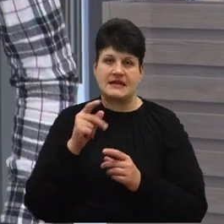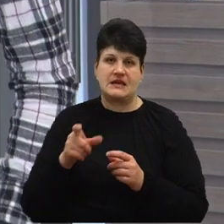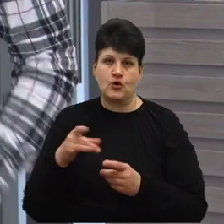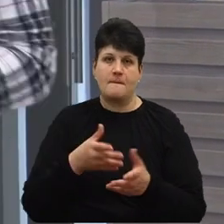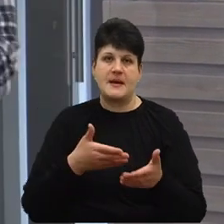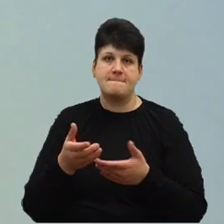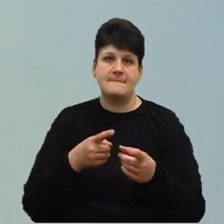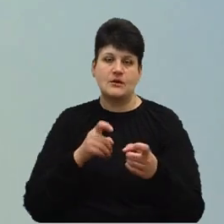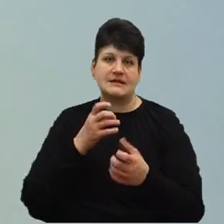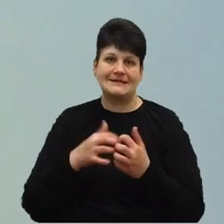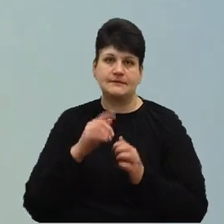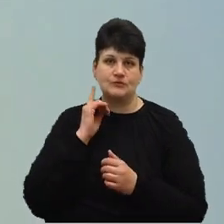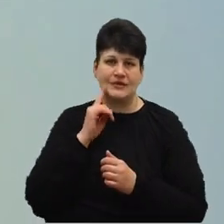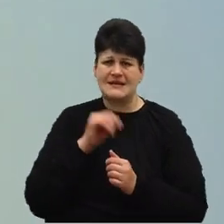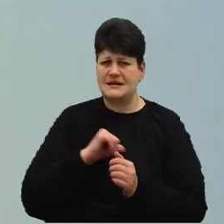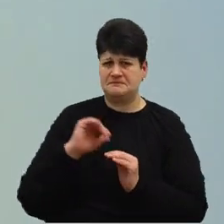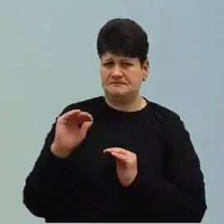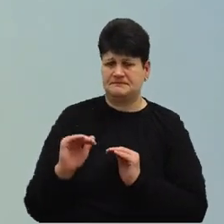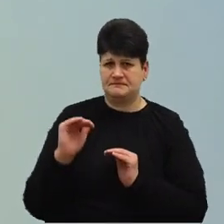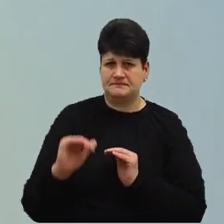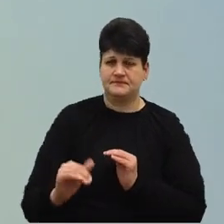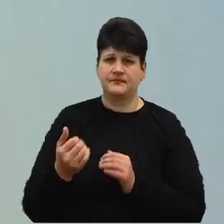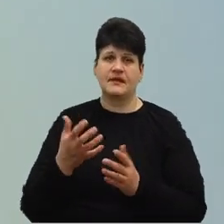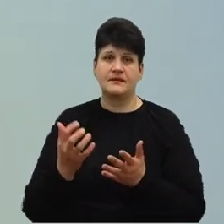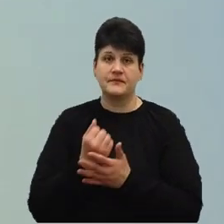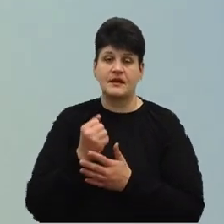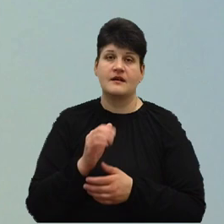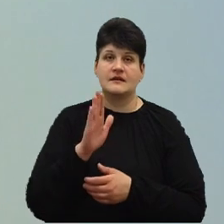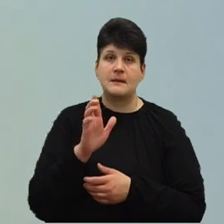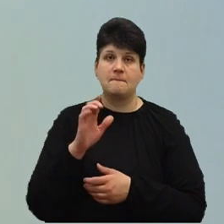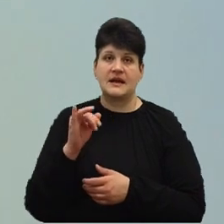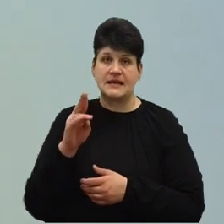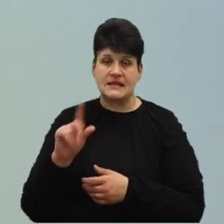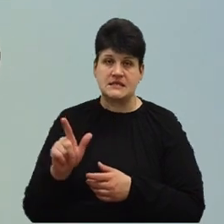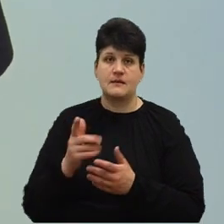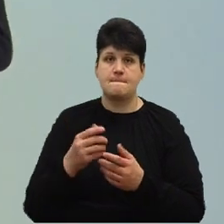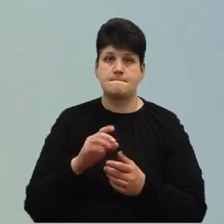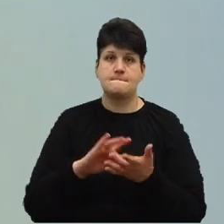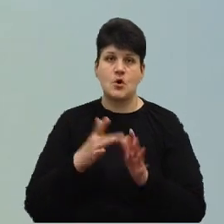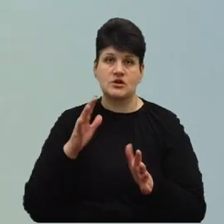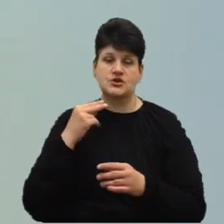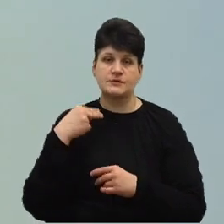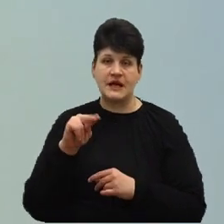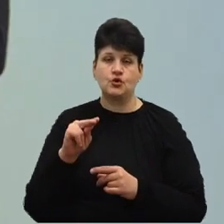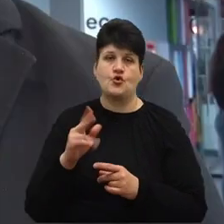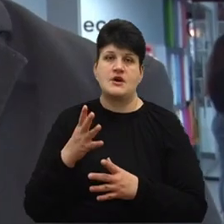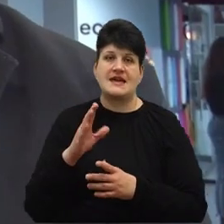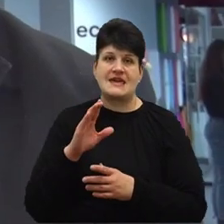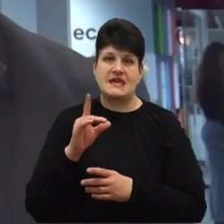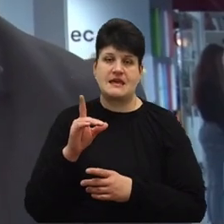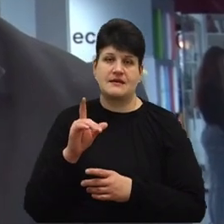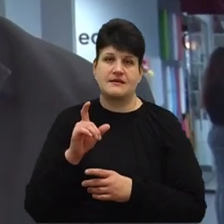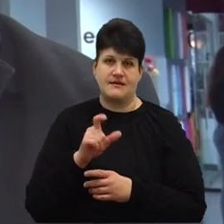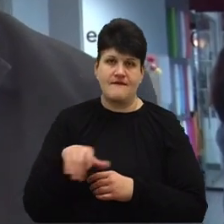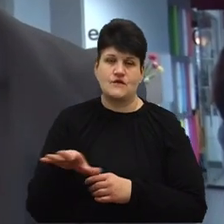серед юніорів. Та наймолодший серед призерів з Тернопільщини Вадим Биць, який виборов бронзу на чемпіонаті Європи з джиу-джитсу. Двоє